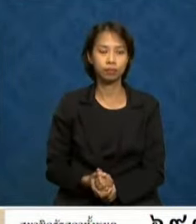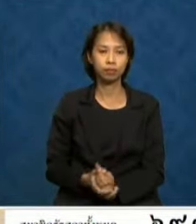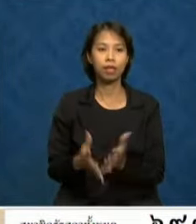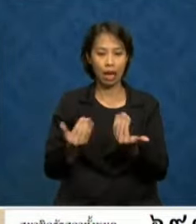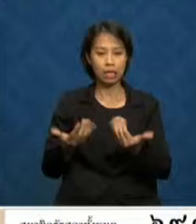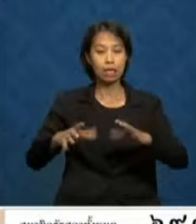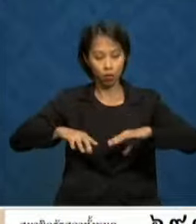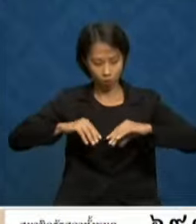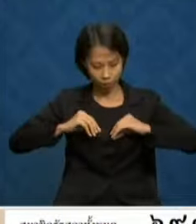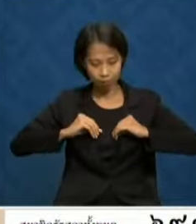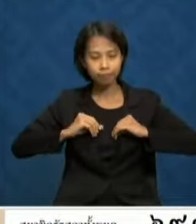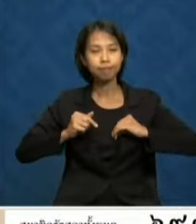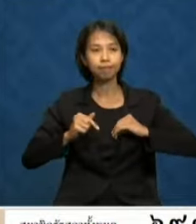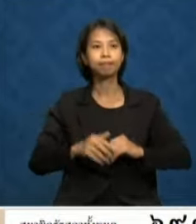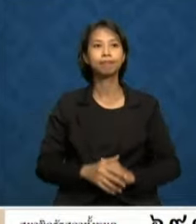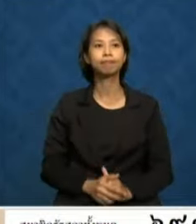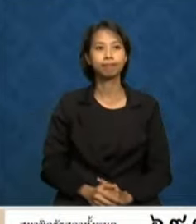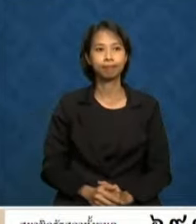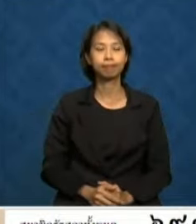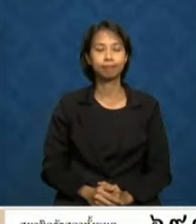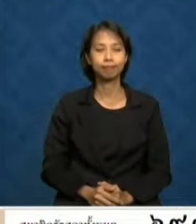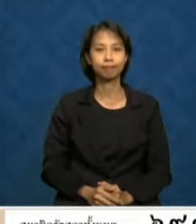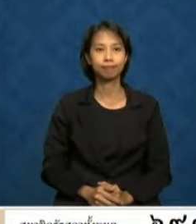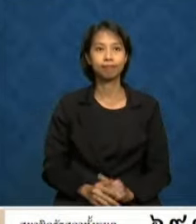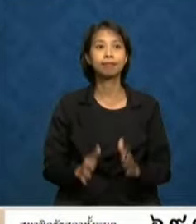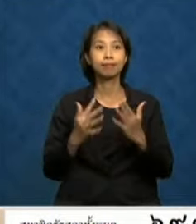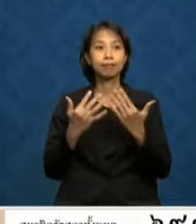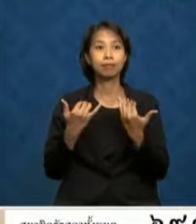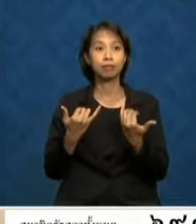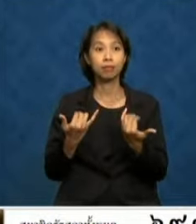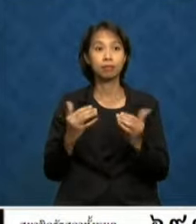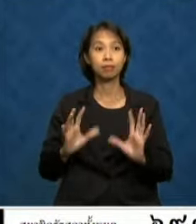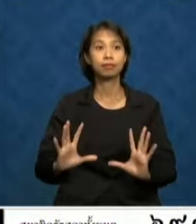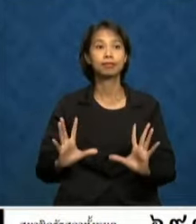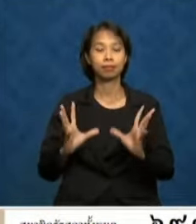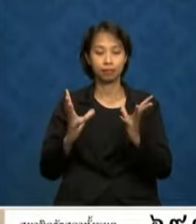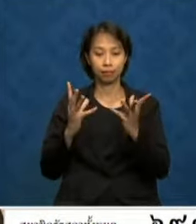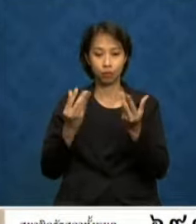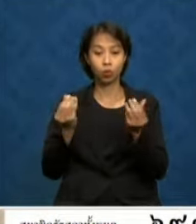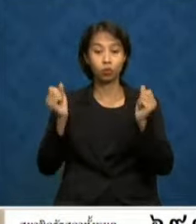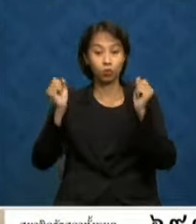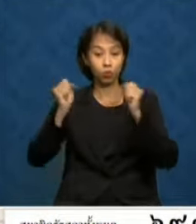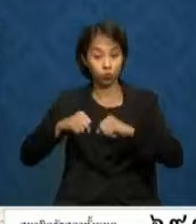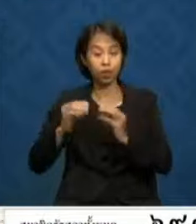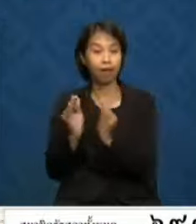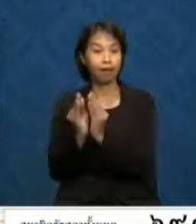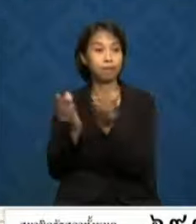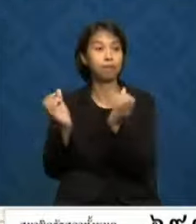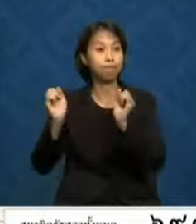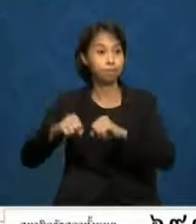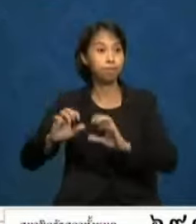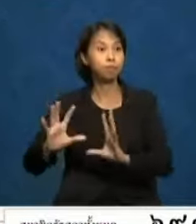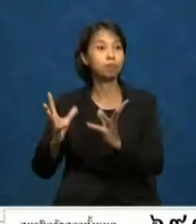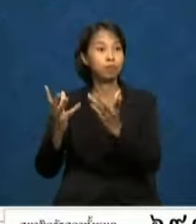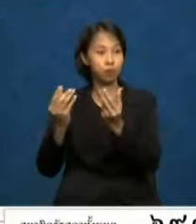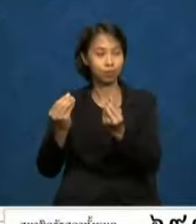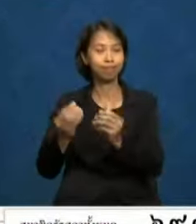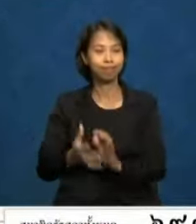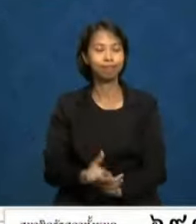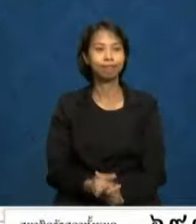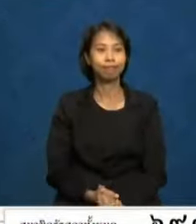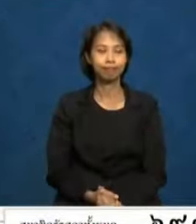ราชอาณาจักรไทยนะครับครับจบการลงมติในวาระนี้นะครับ